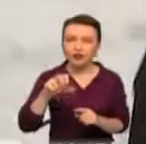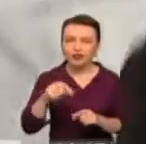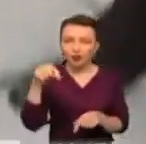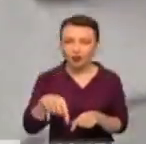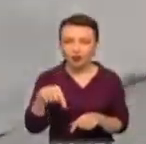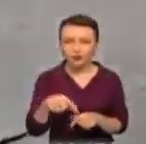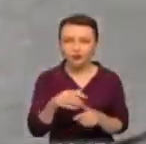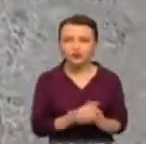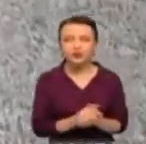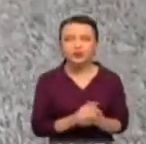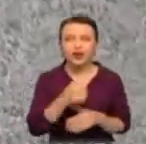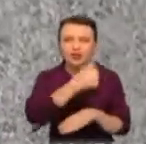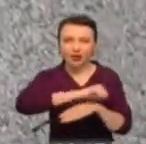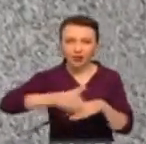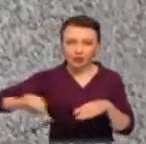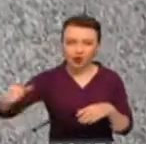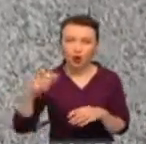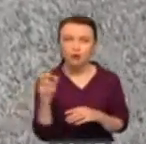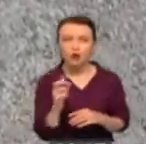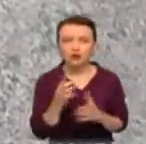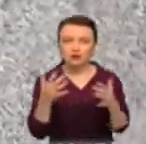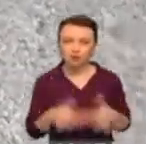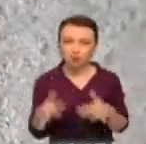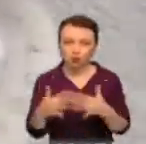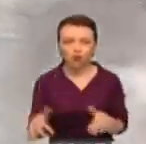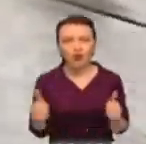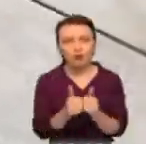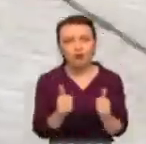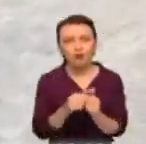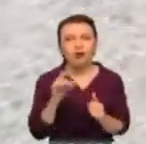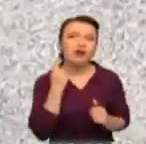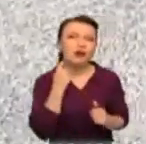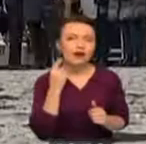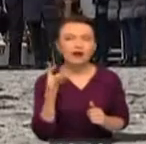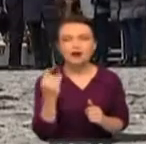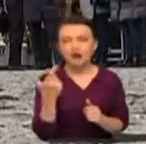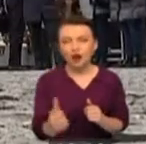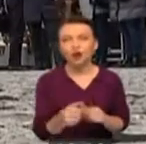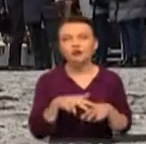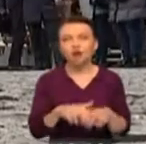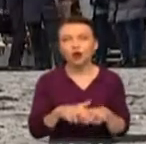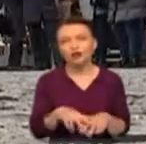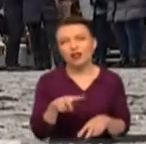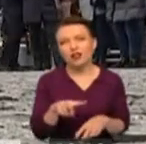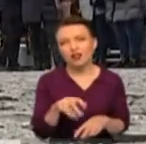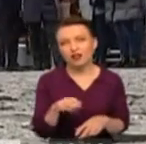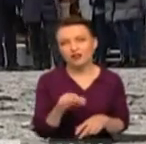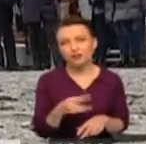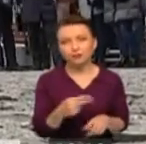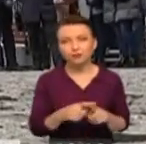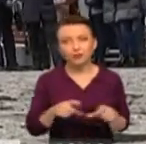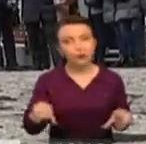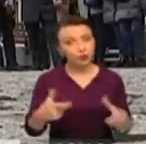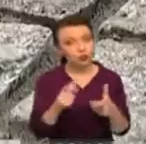тут, на берегу Балтійського моря. Поруч Рига, столиця Латвії. Бруківка тут теж не випадкова. За